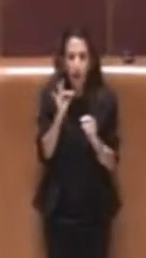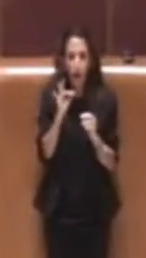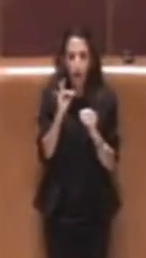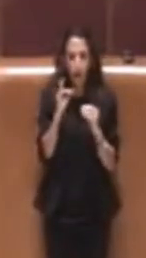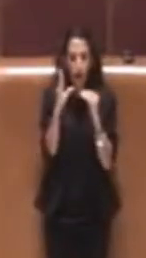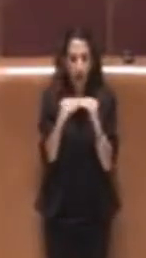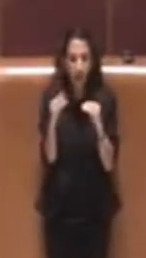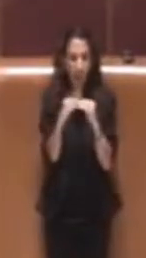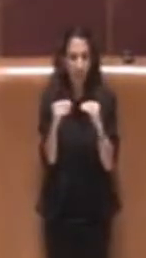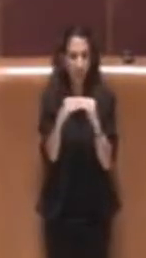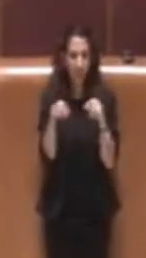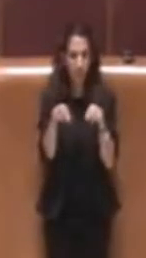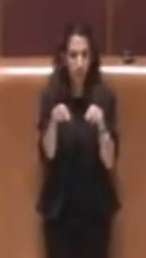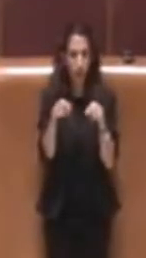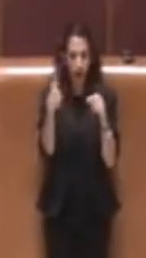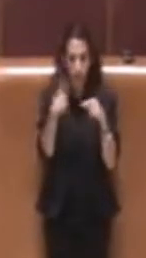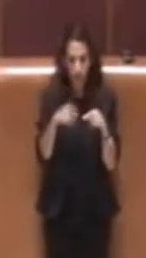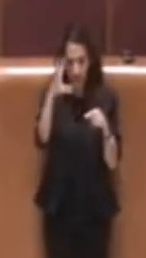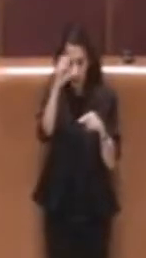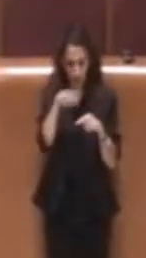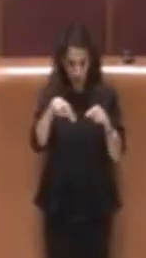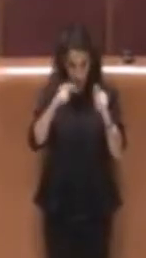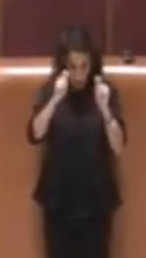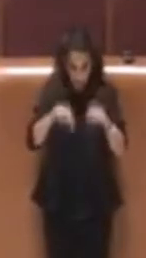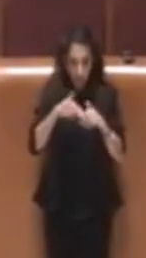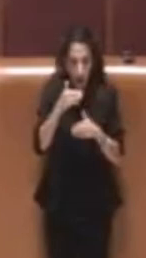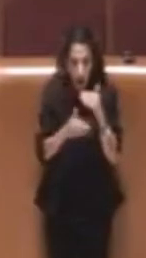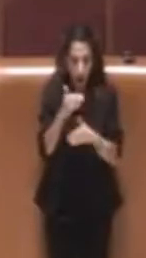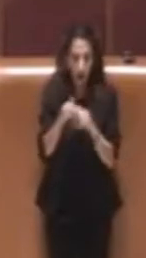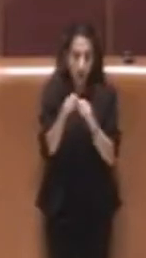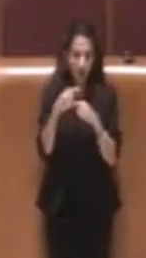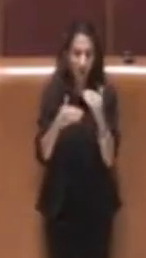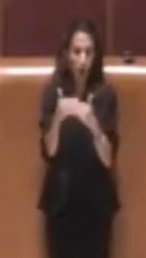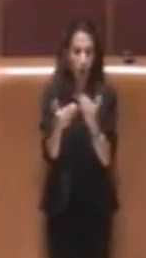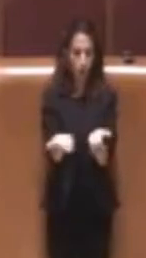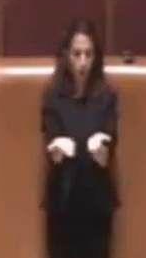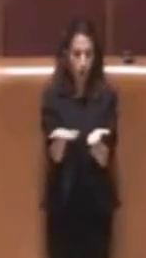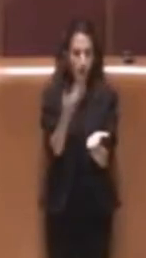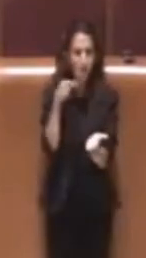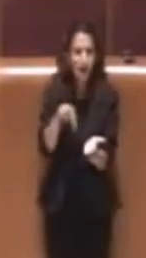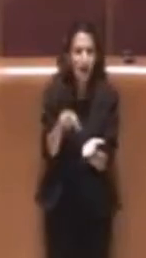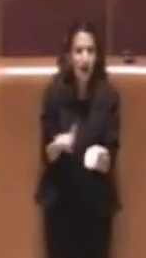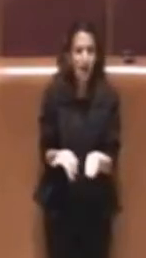dell'infrastruttura portante su cui lo sviluppo non può fare a meno, no, di